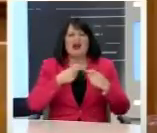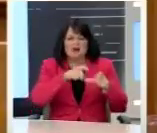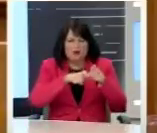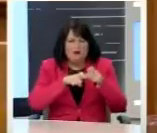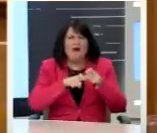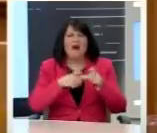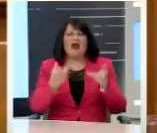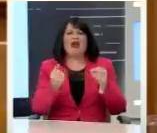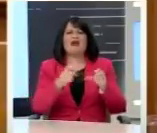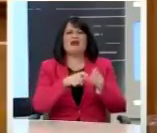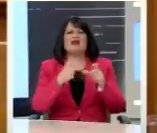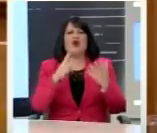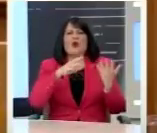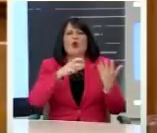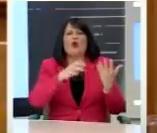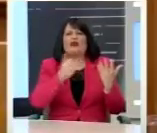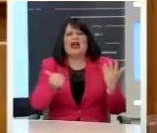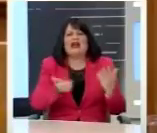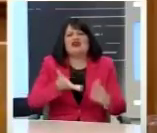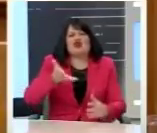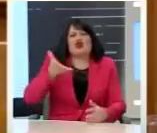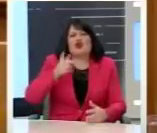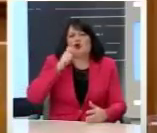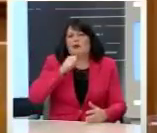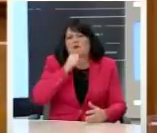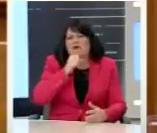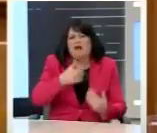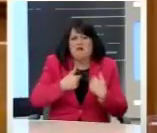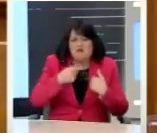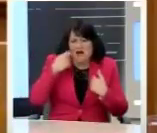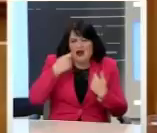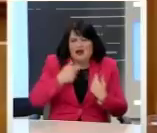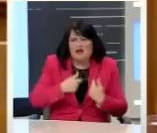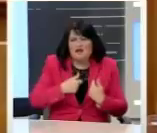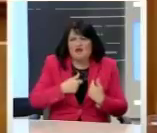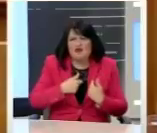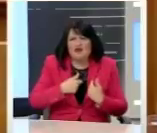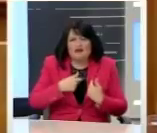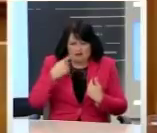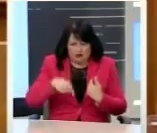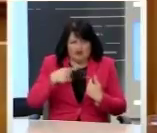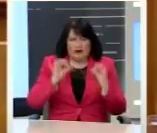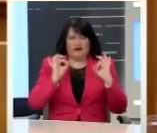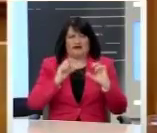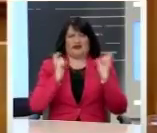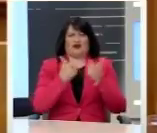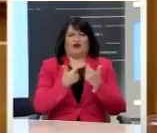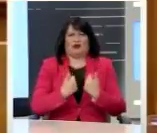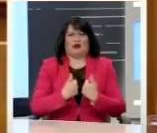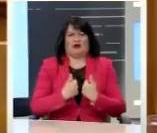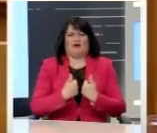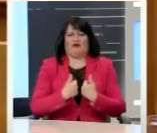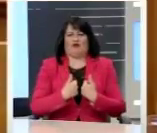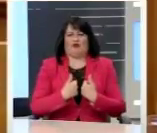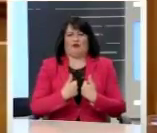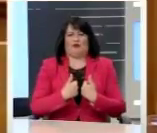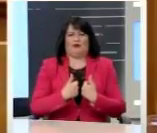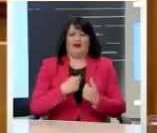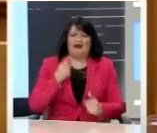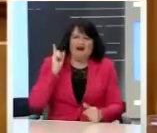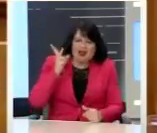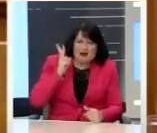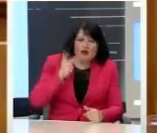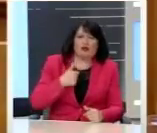Καμένου, 86 χρονών. Και βεβαίως βάλουν την οικογένειά μου μπροστά. Και προσέξτε κύριοι συνάδελφοι, αυτή η